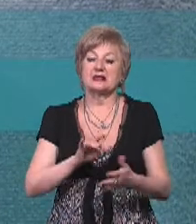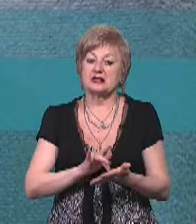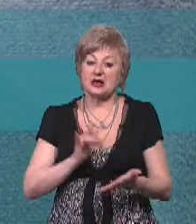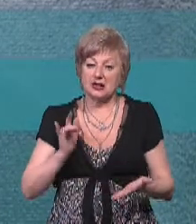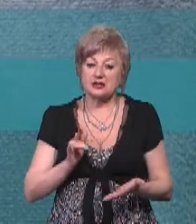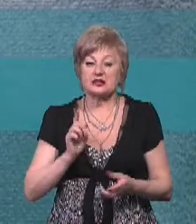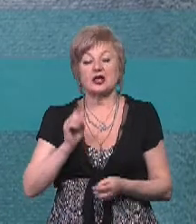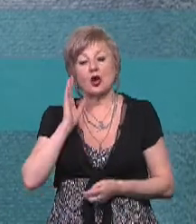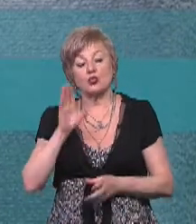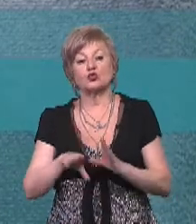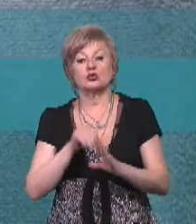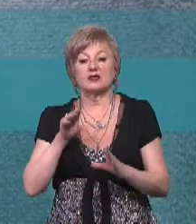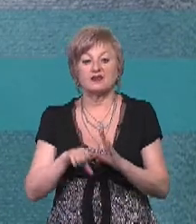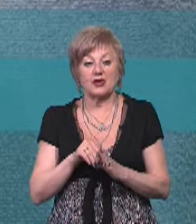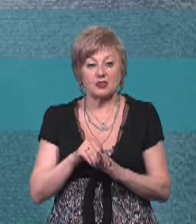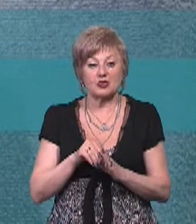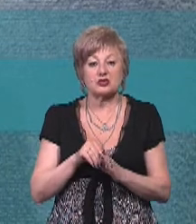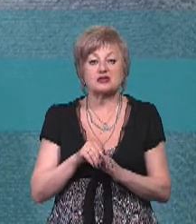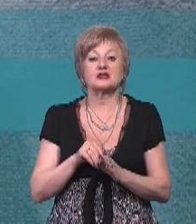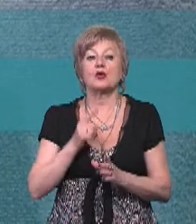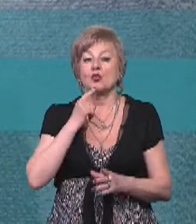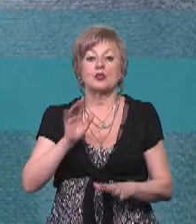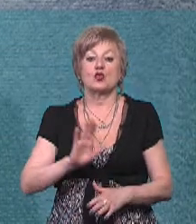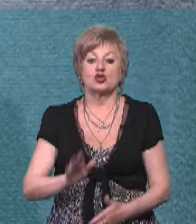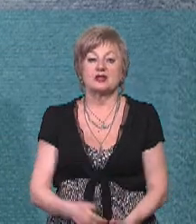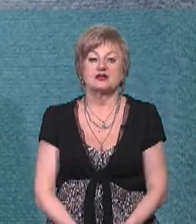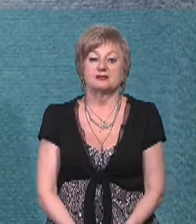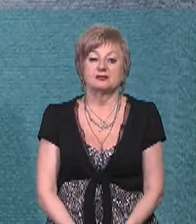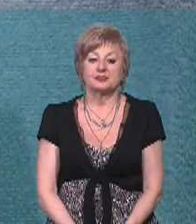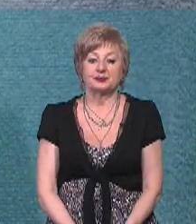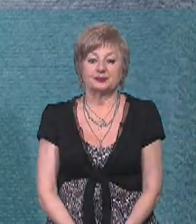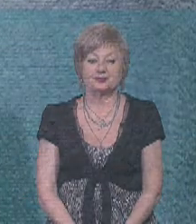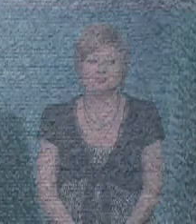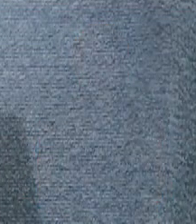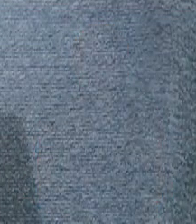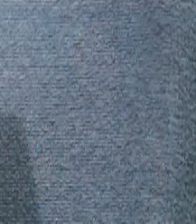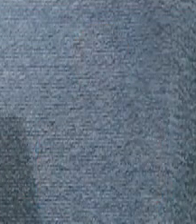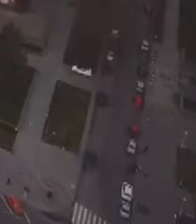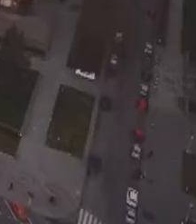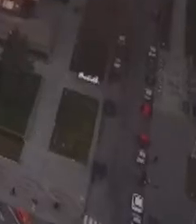відбудуться вибори 30 червня в ОТГ. Будемо прощатися. На все добре.